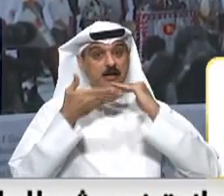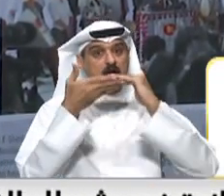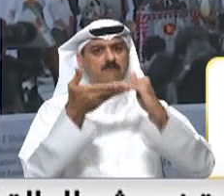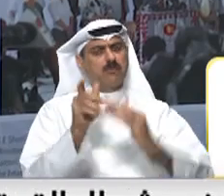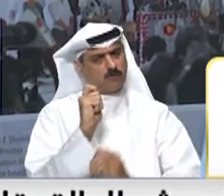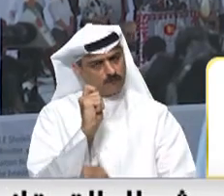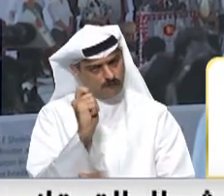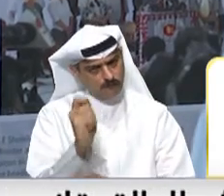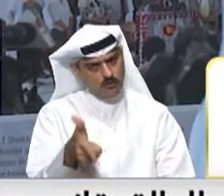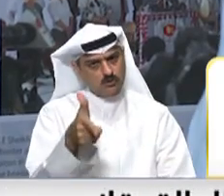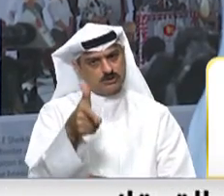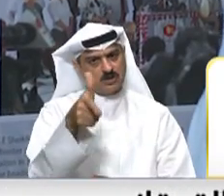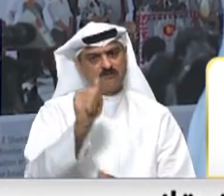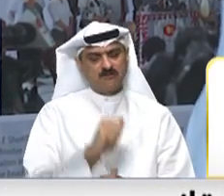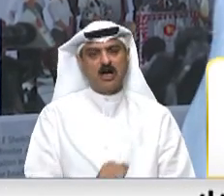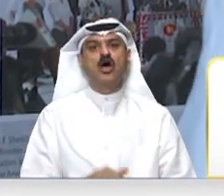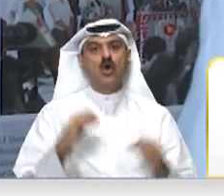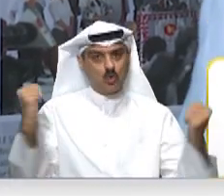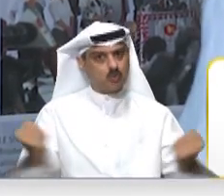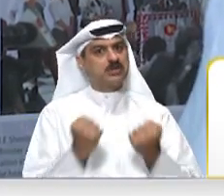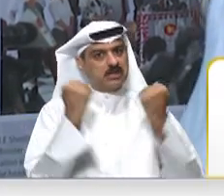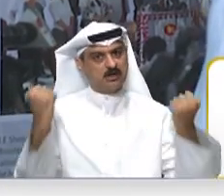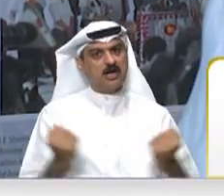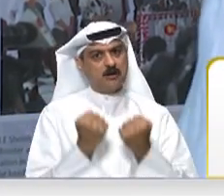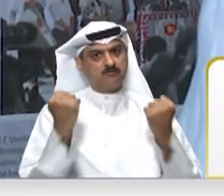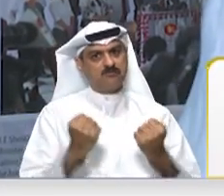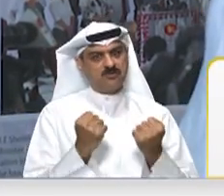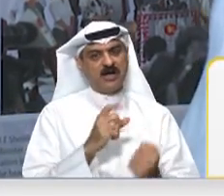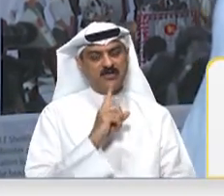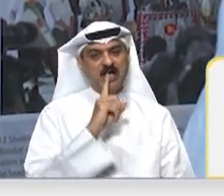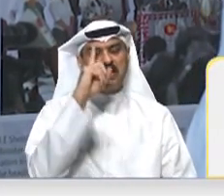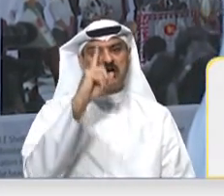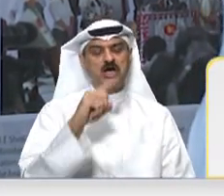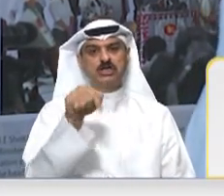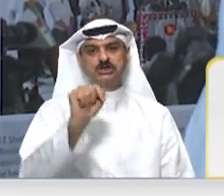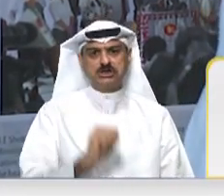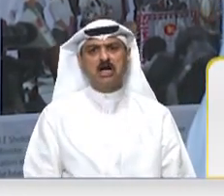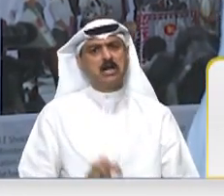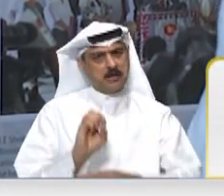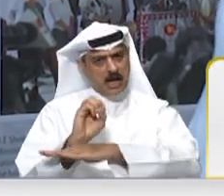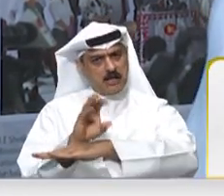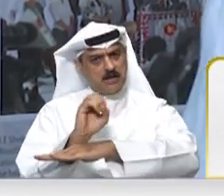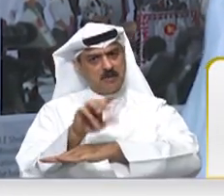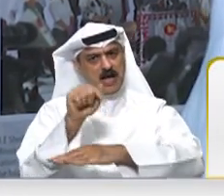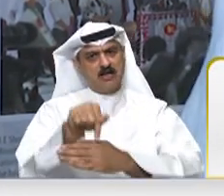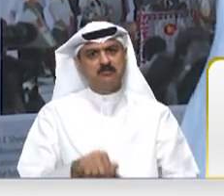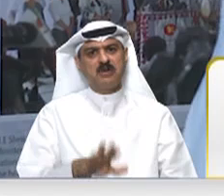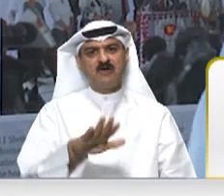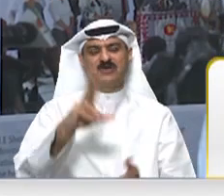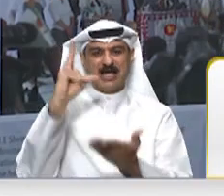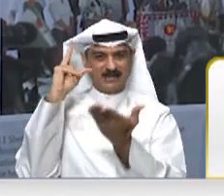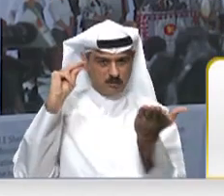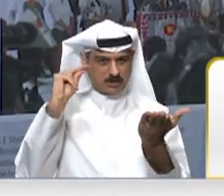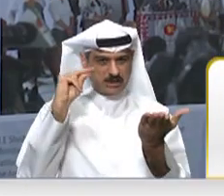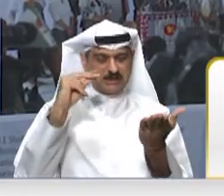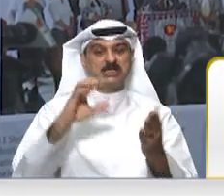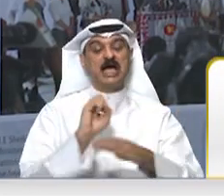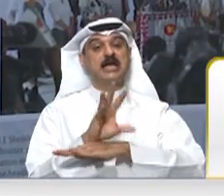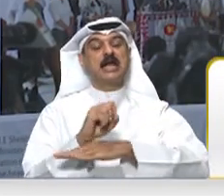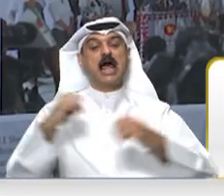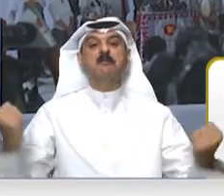النقديه والتدريب لتمكين المهارات الذاتيه للاشخاص محل اهتمام